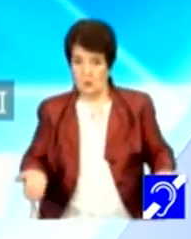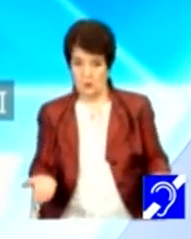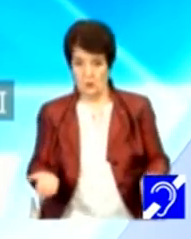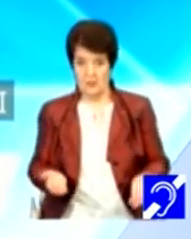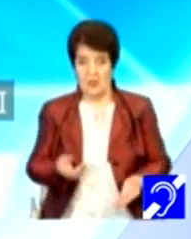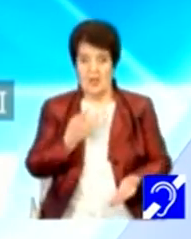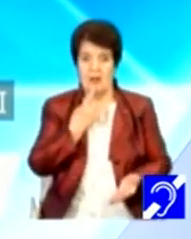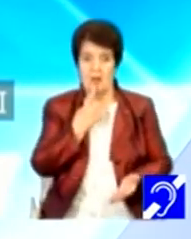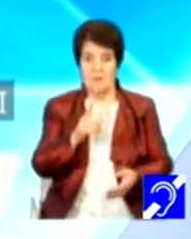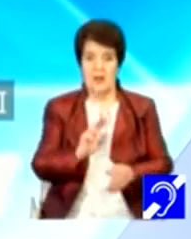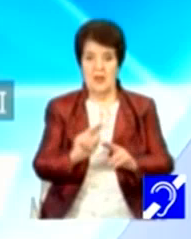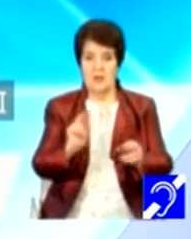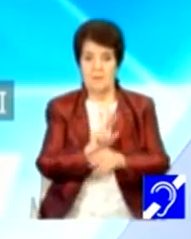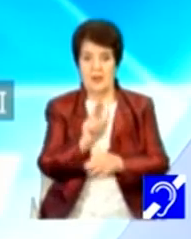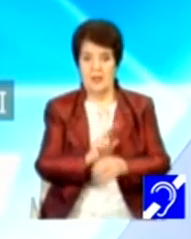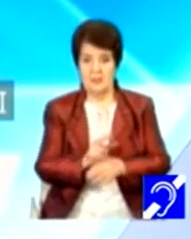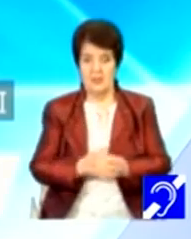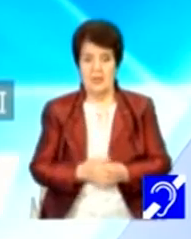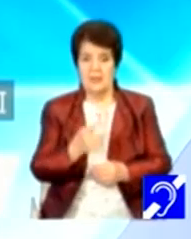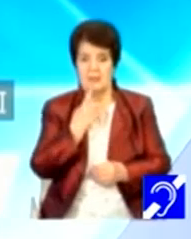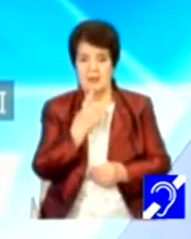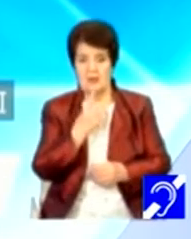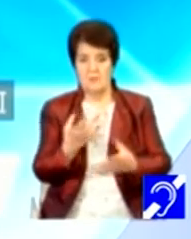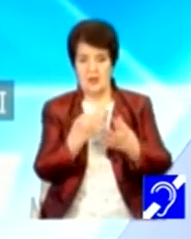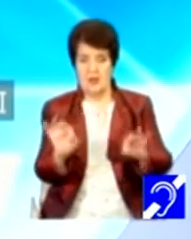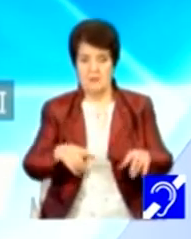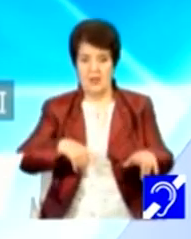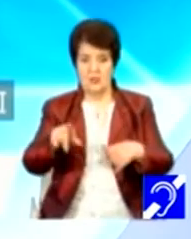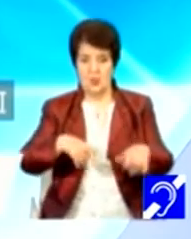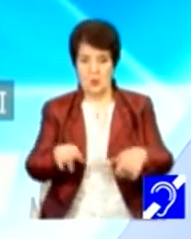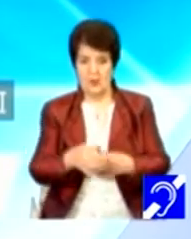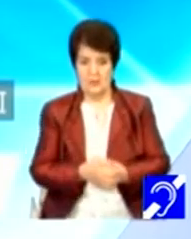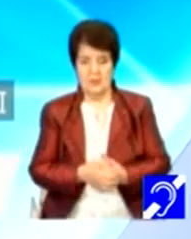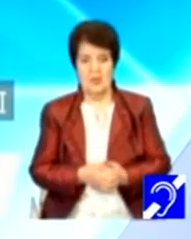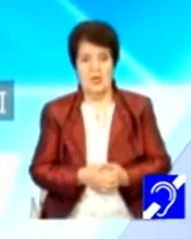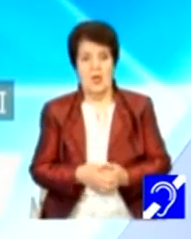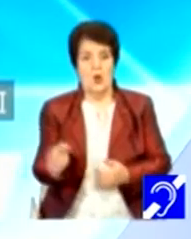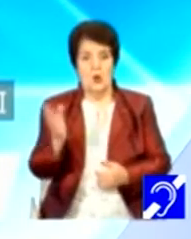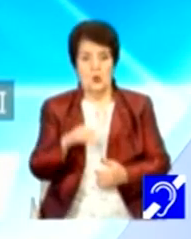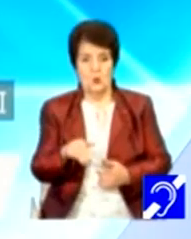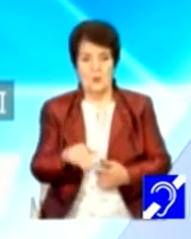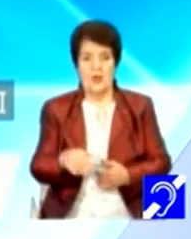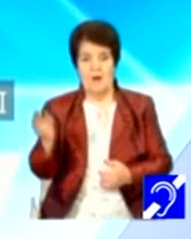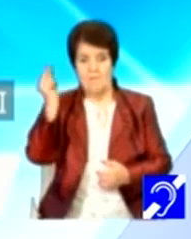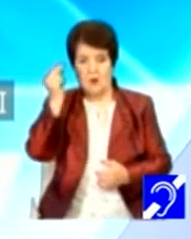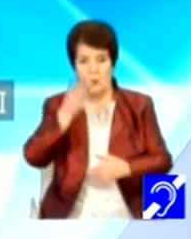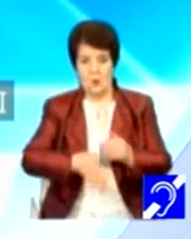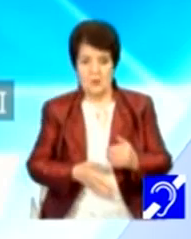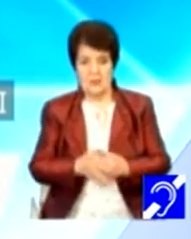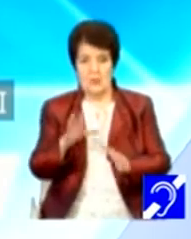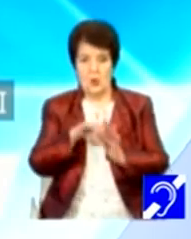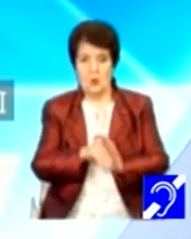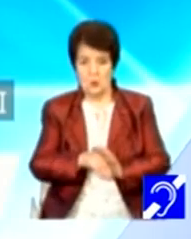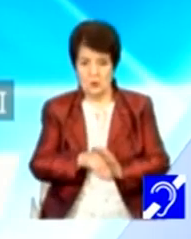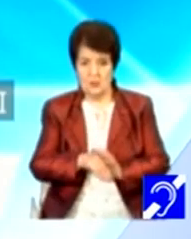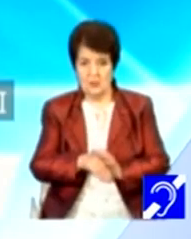ei limbile, de limbă de liberă circulație, ca după facultate, inclusiv, noi